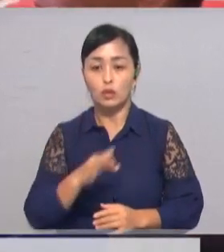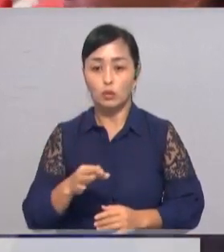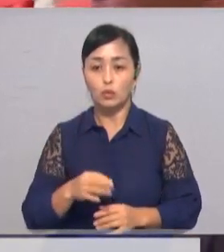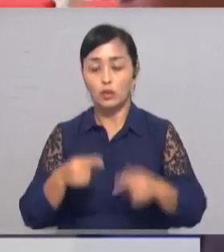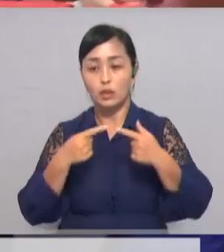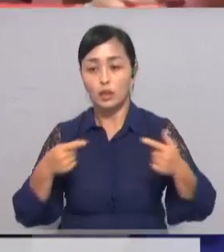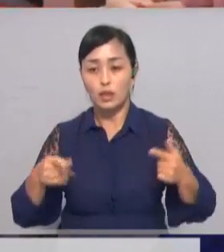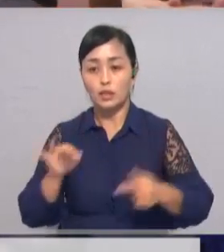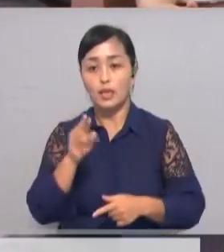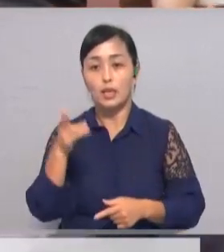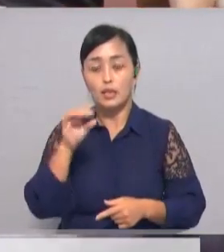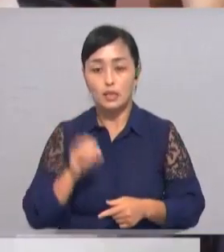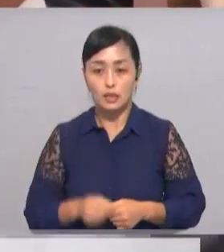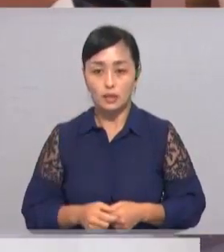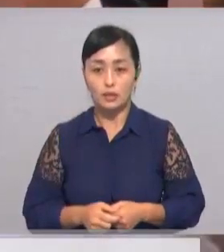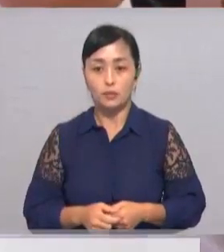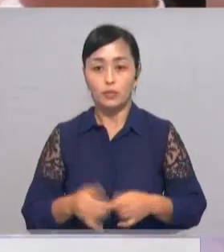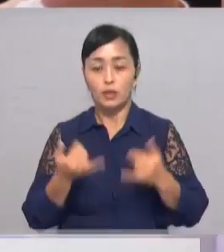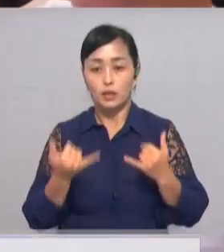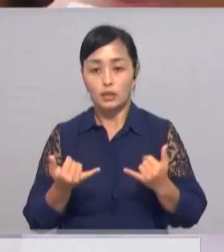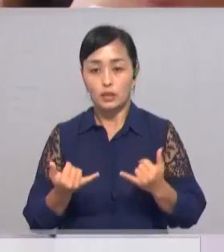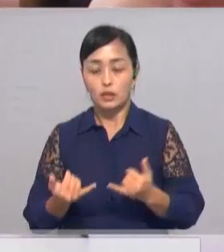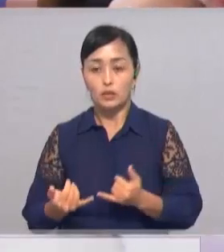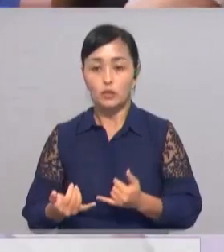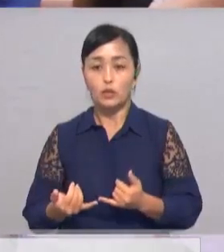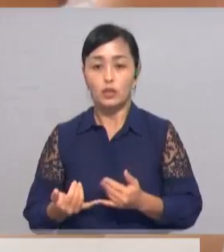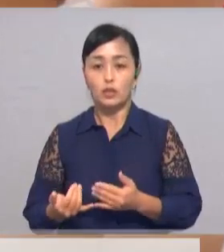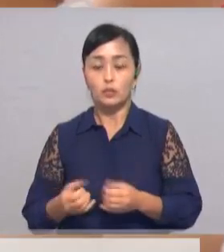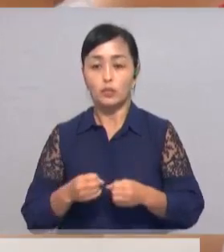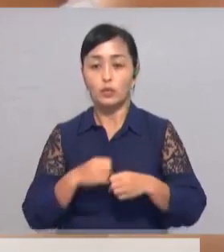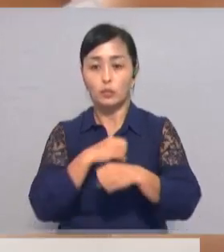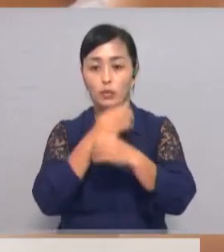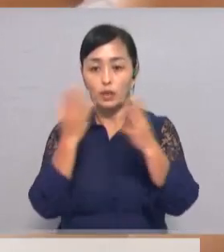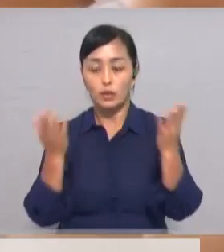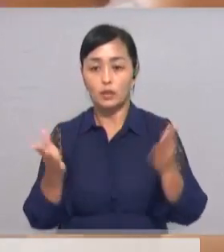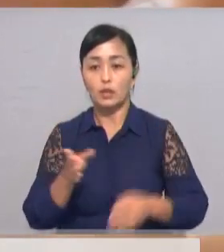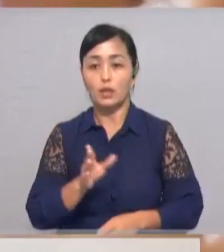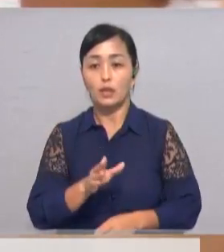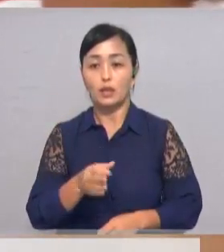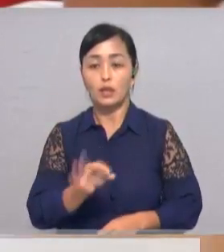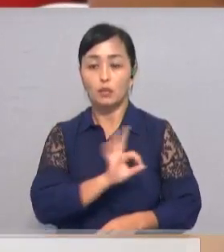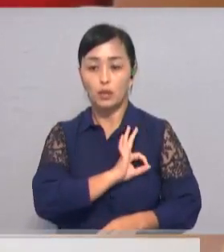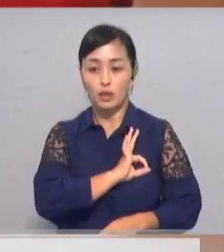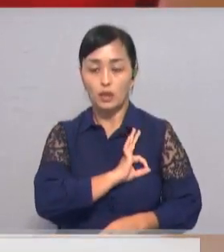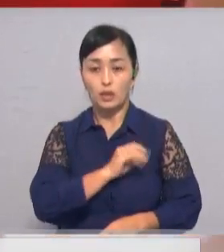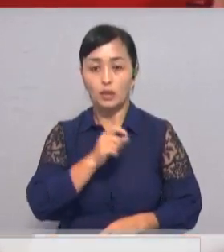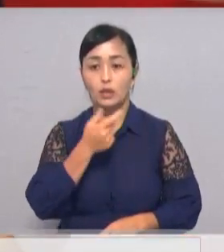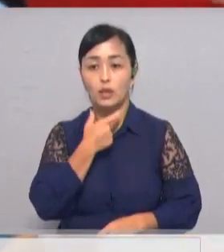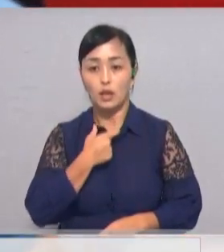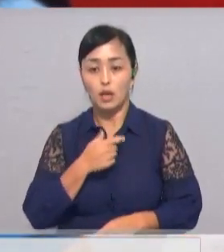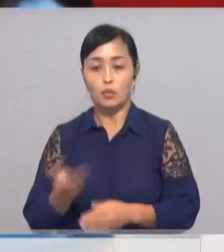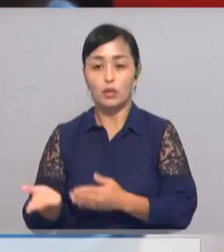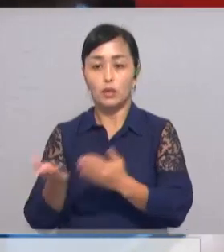на праздничном мероприятии специалистам отрасли внесшем вклад в развитие культуры региона вручили нагрудные знаки нет